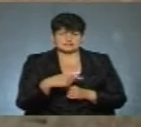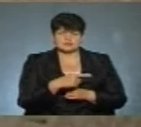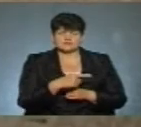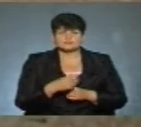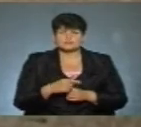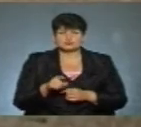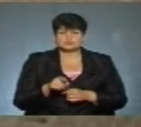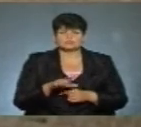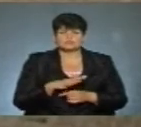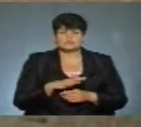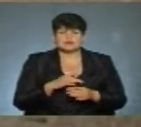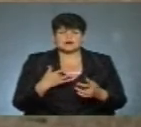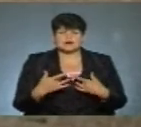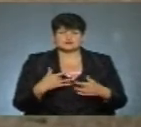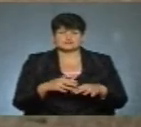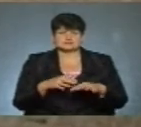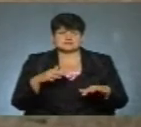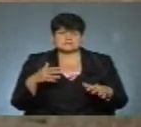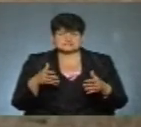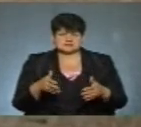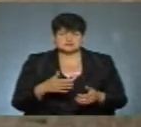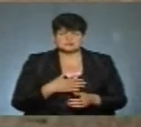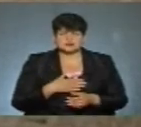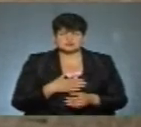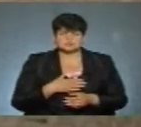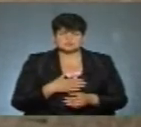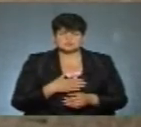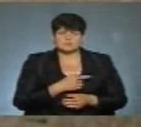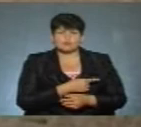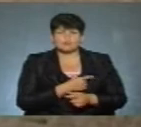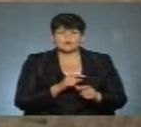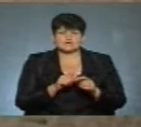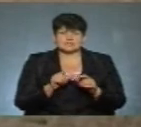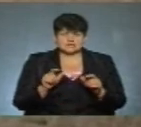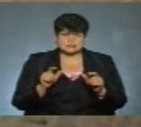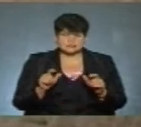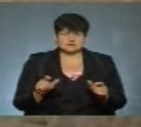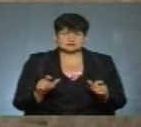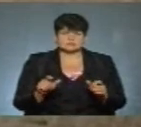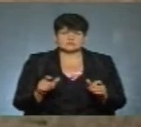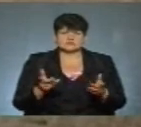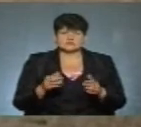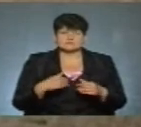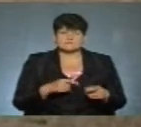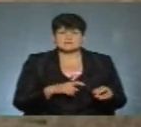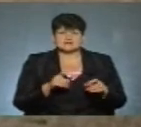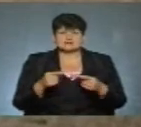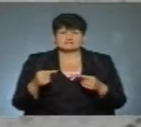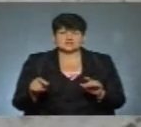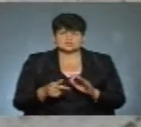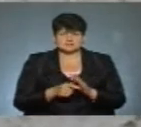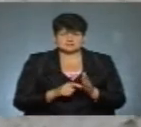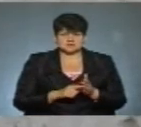був актовий зал нашої поліклініки, лікарні, який ми перенесли в інше